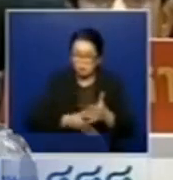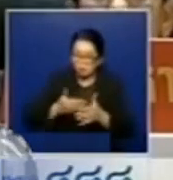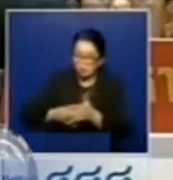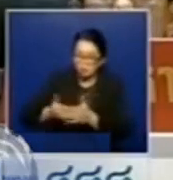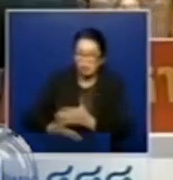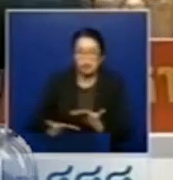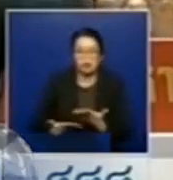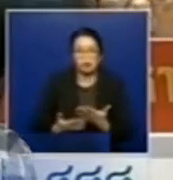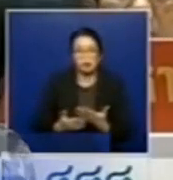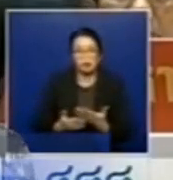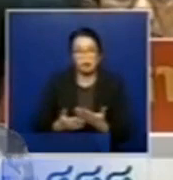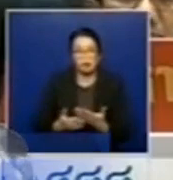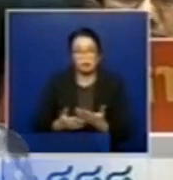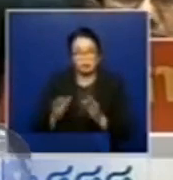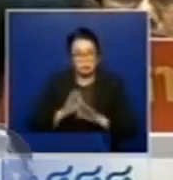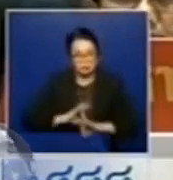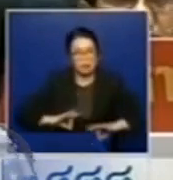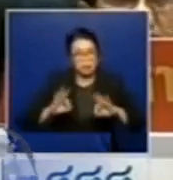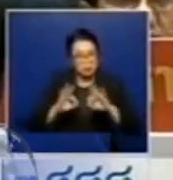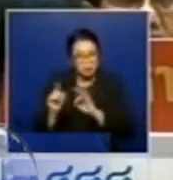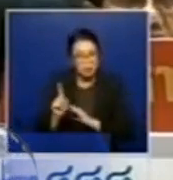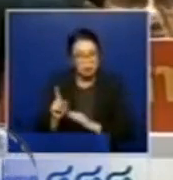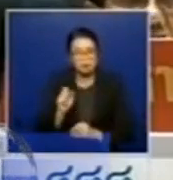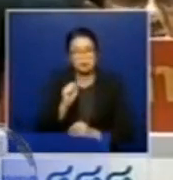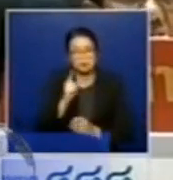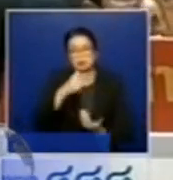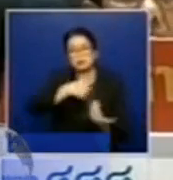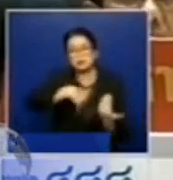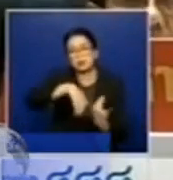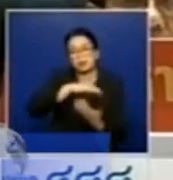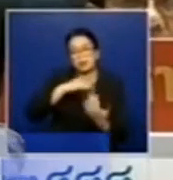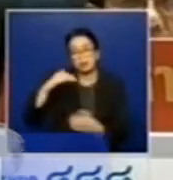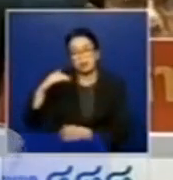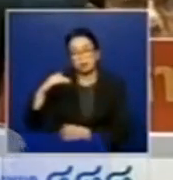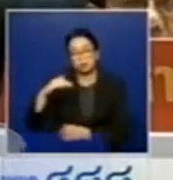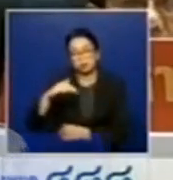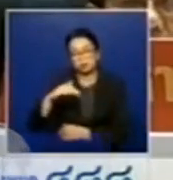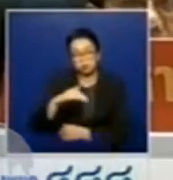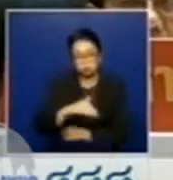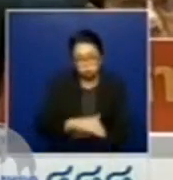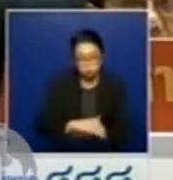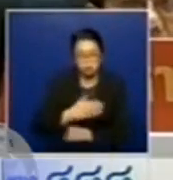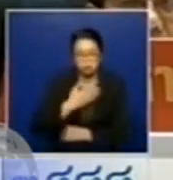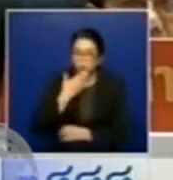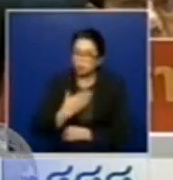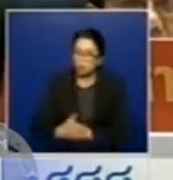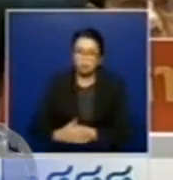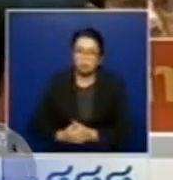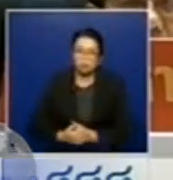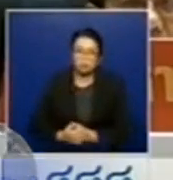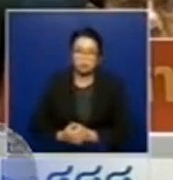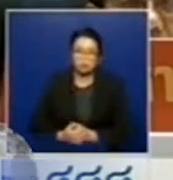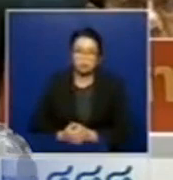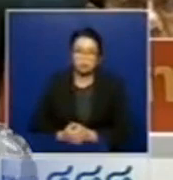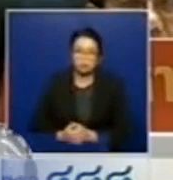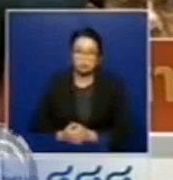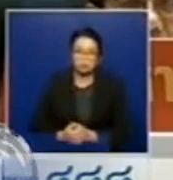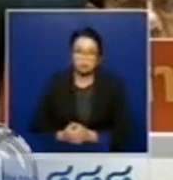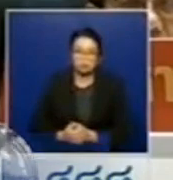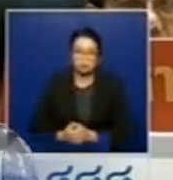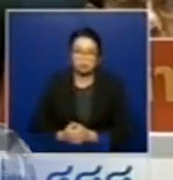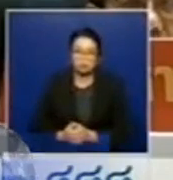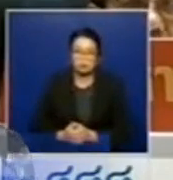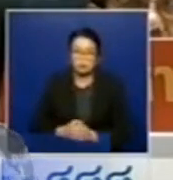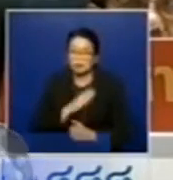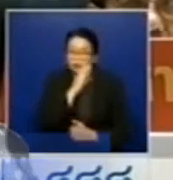นายวันมูฮัมหมัดนอมะทาส.ส.บัญชีรายชื่อพรรคประชาชาติอภิปรายทั่วไปแบบไม่ลงมติต่อที่ประชุมสภาผู้แทนราษฎรว่าตนอยู่ในส